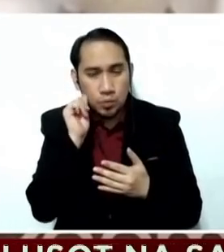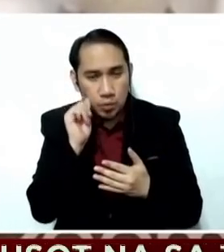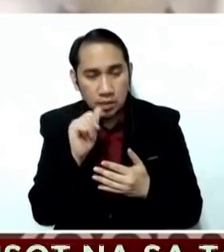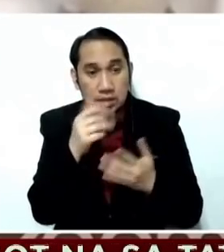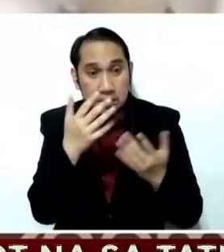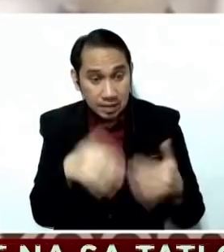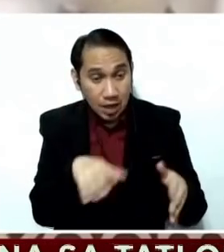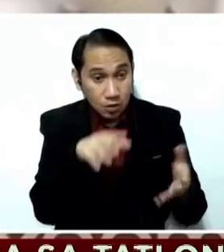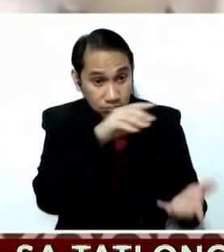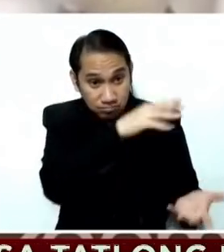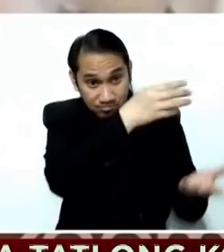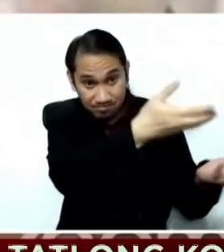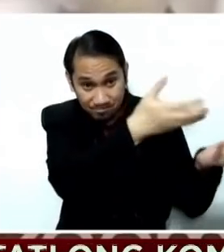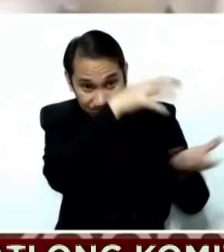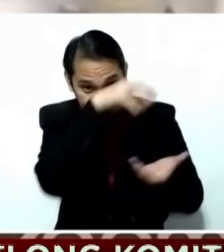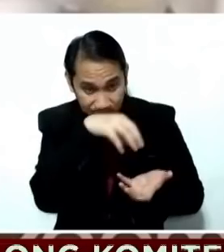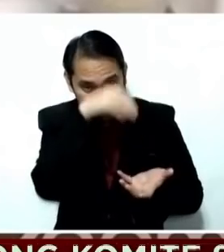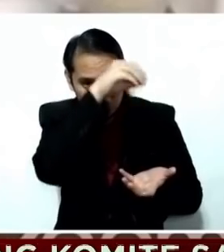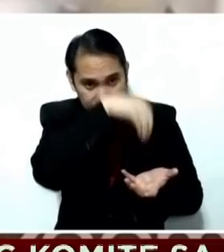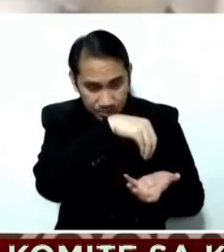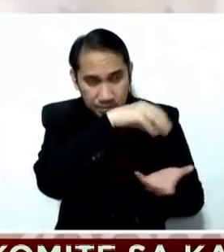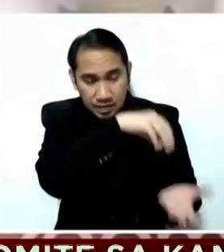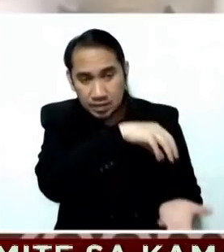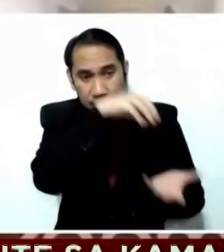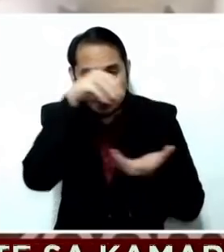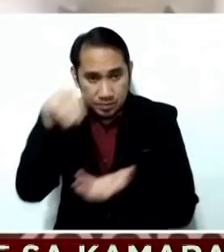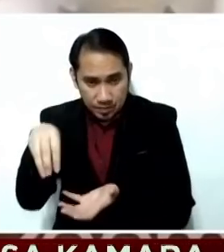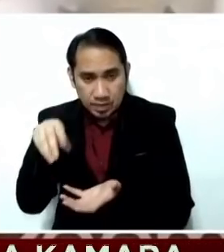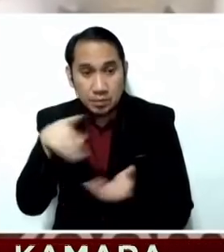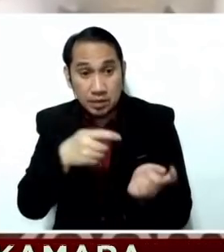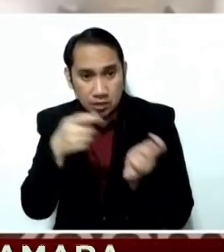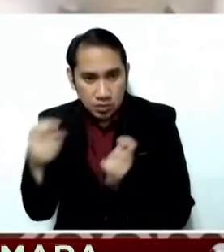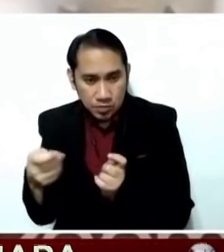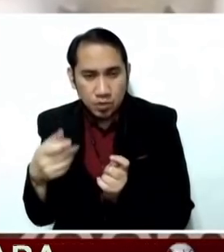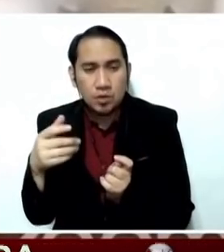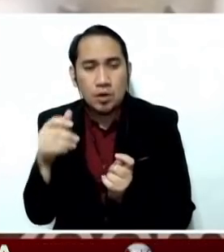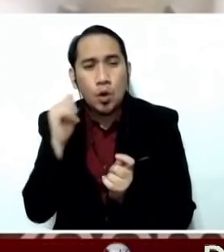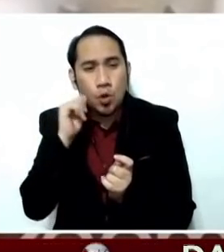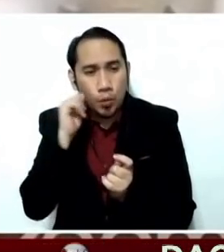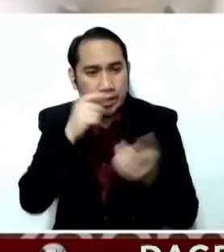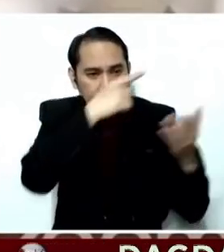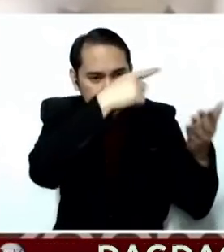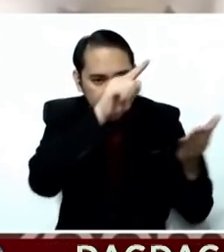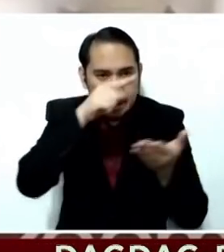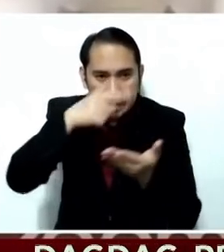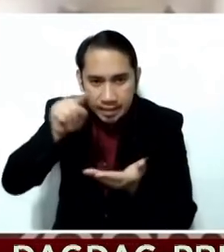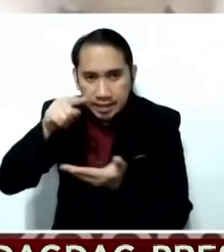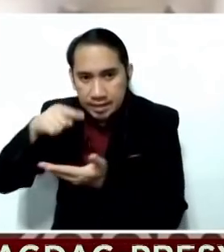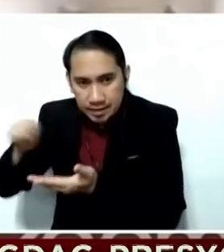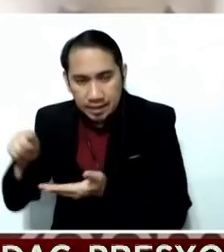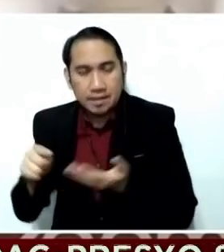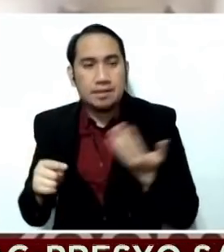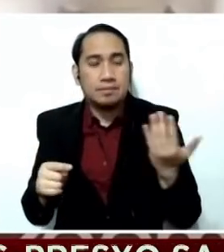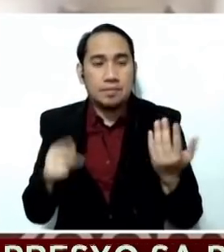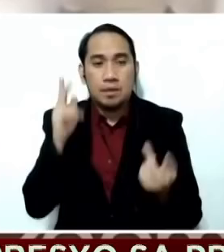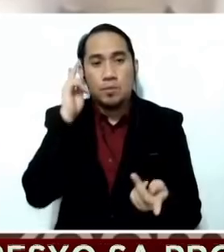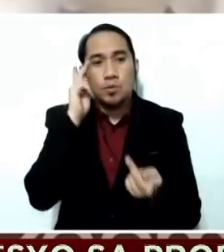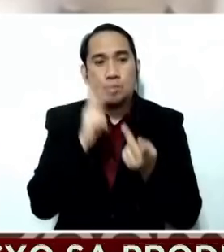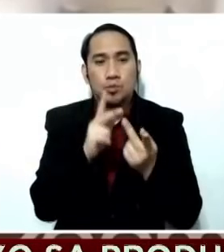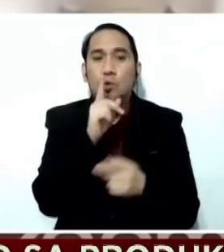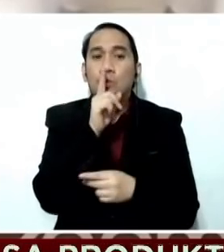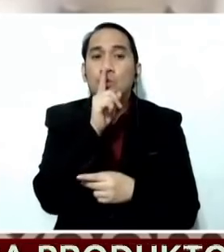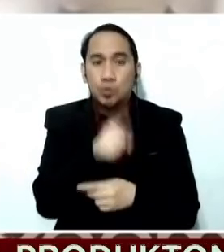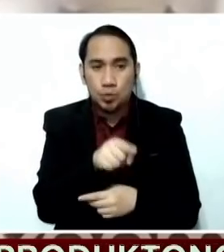carrier natin or transport system, i-check natin uli. We check it regularly so that we are sure, no? We are ensured that